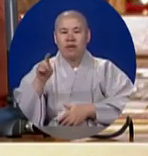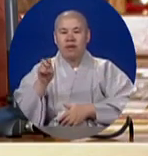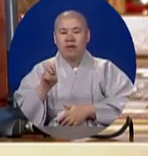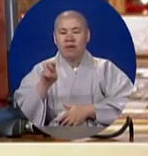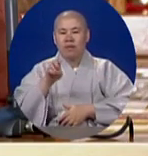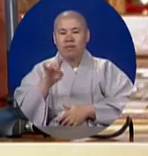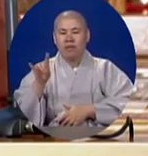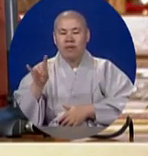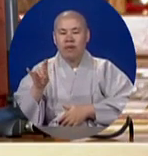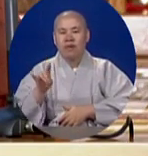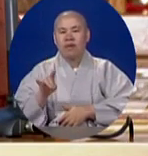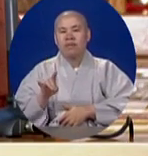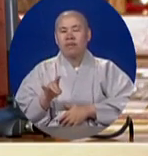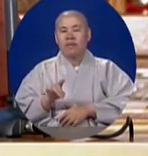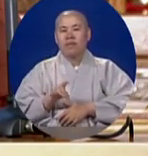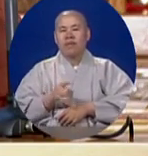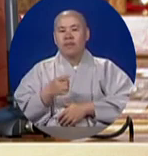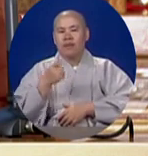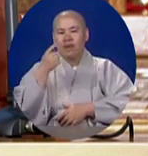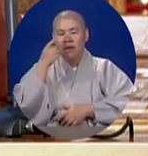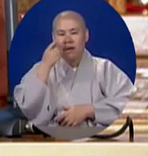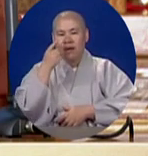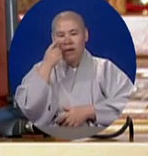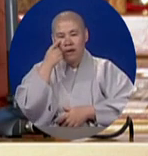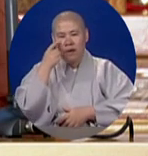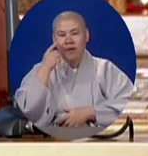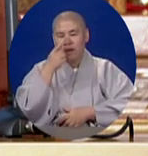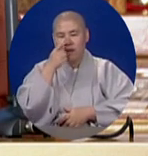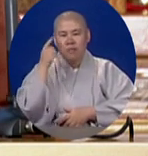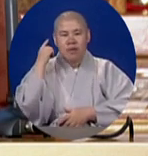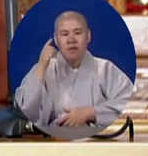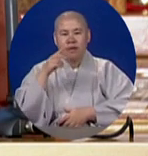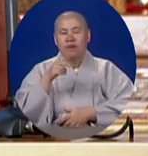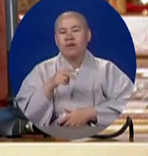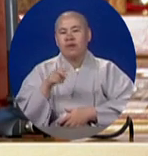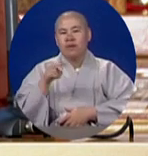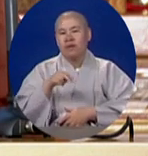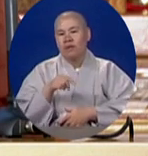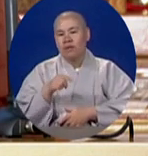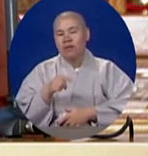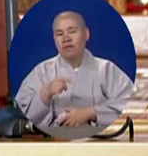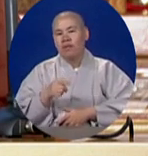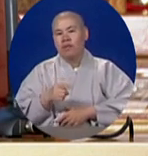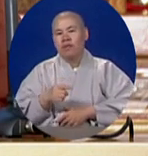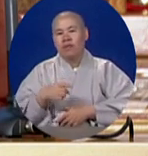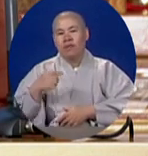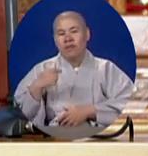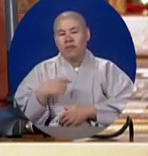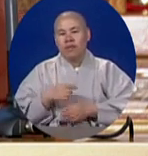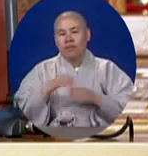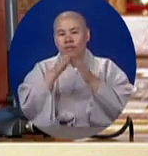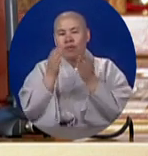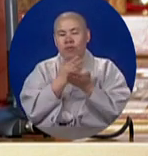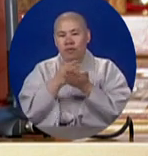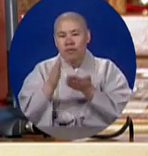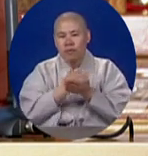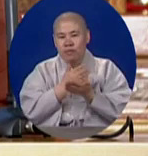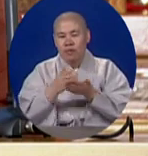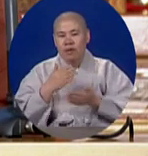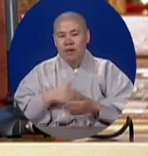안입이 설신의로 색성향미 촉법을 다 구분하고 다 인식해요. 이게